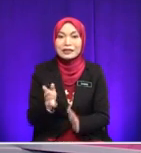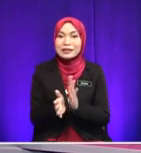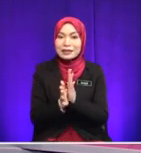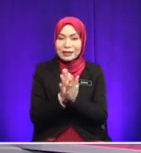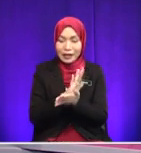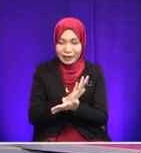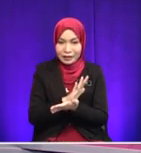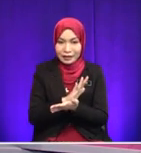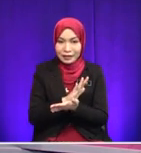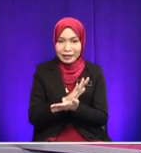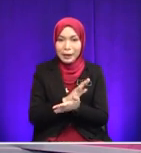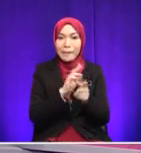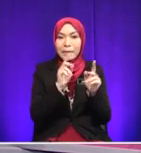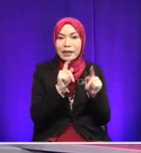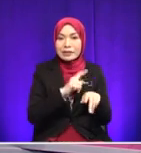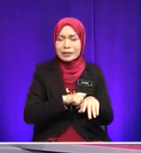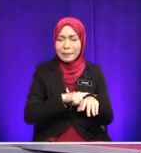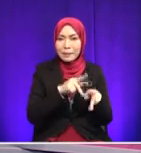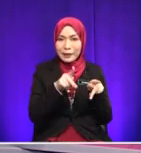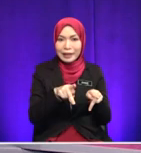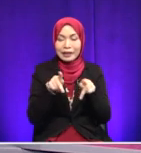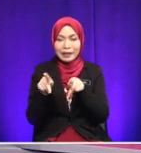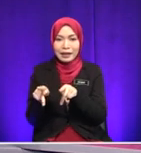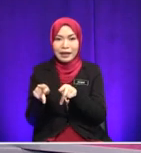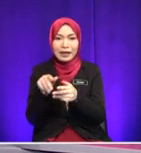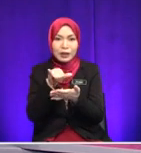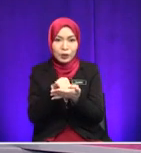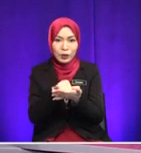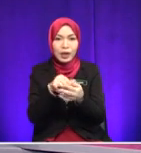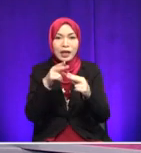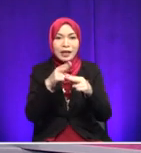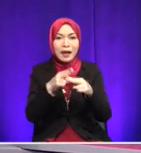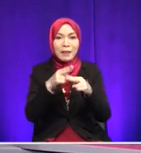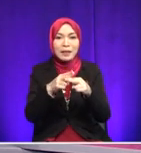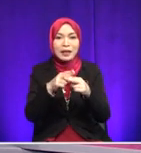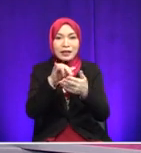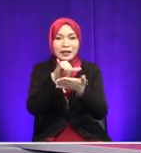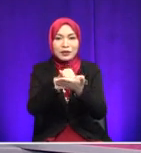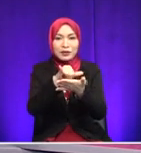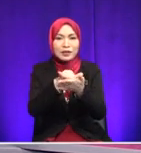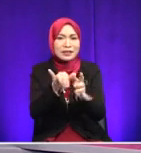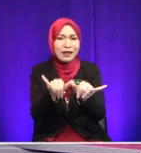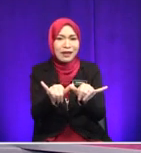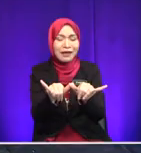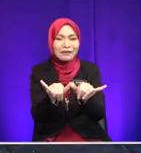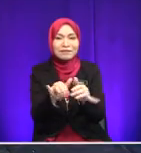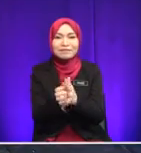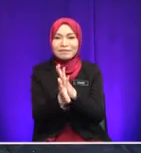Putrajaya, maka nama Wisma Putra itu terus dikekalkan. Namun timbul persoalan tau Ria, kenapa